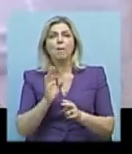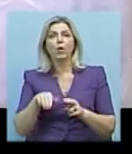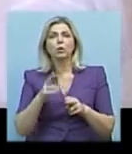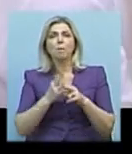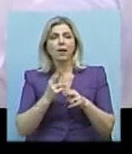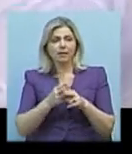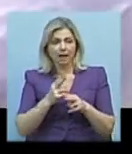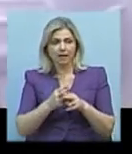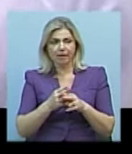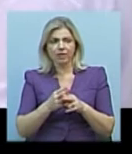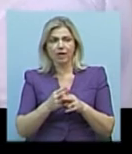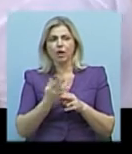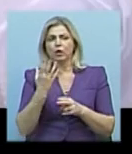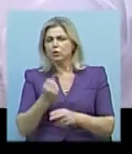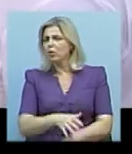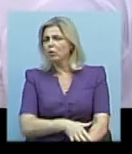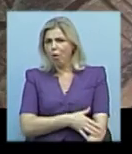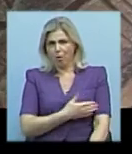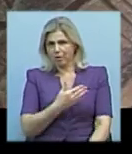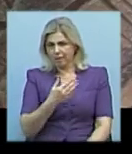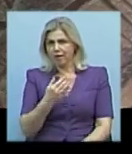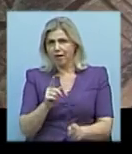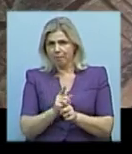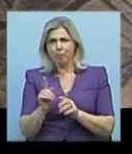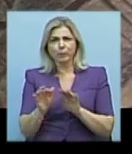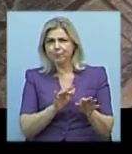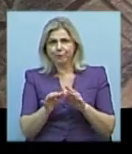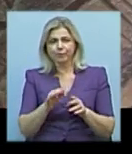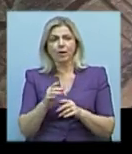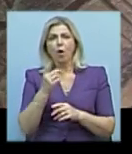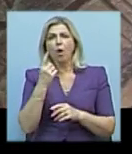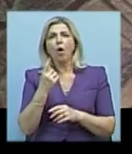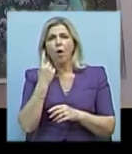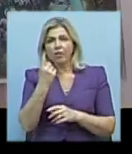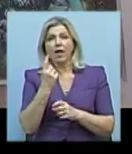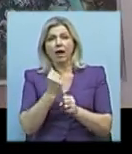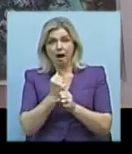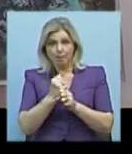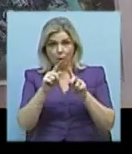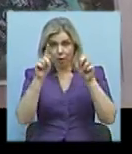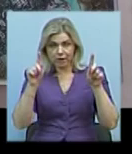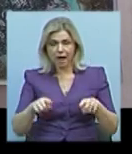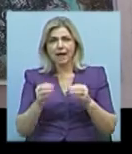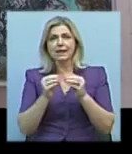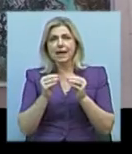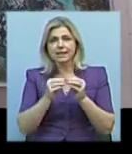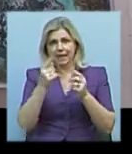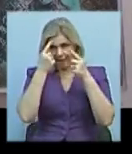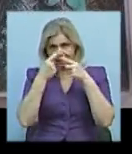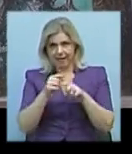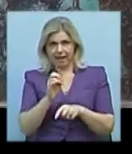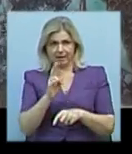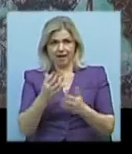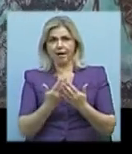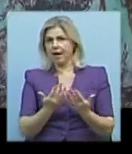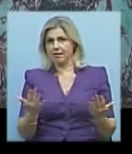її сюди. Ну, дуже довгий процес. В одній роботі по 10 технік. Починаючи паралельно від... там